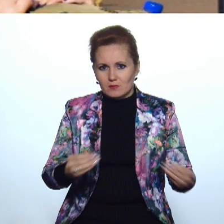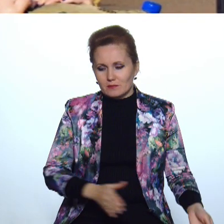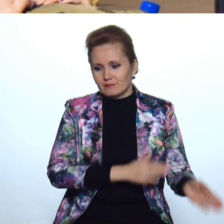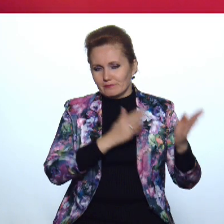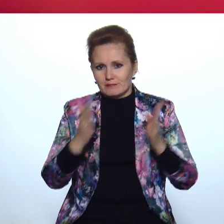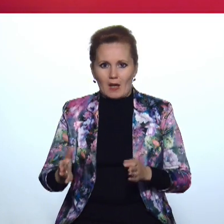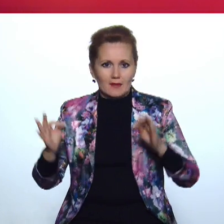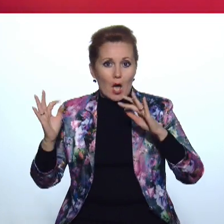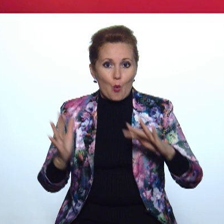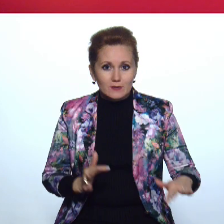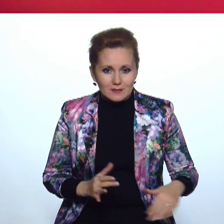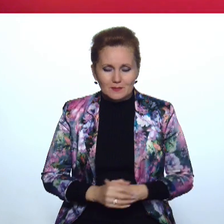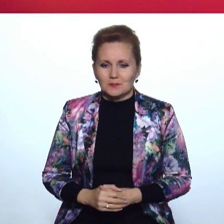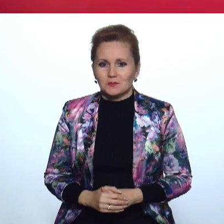осень.